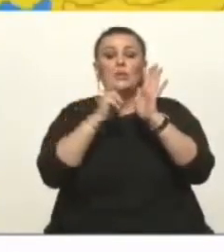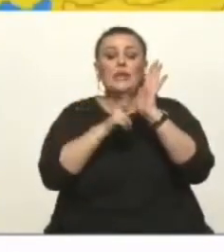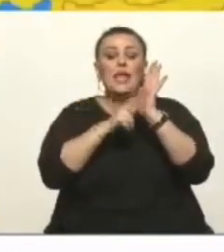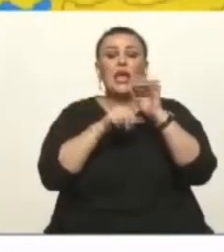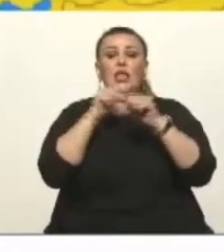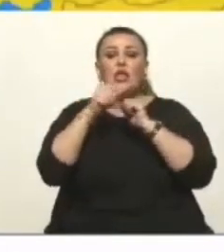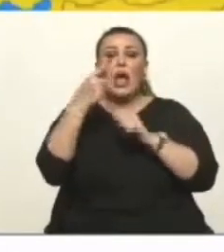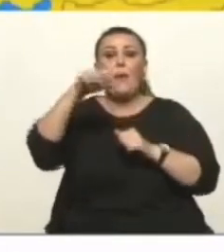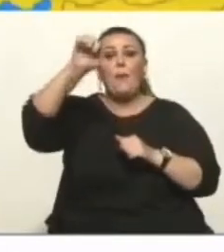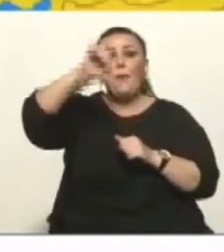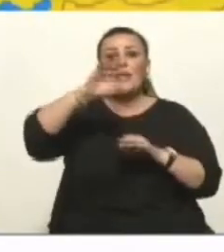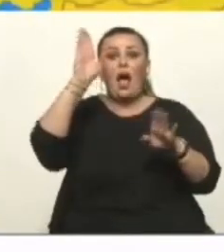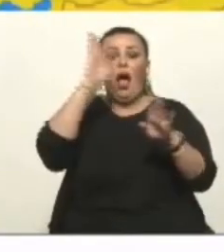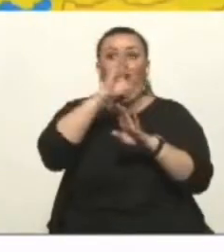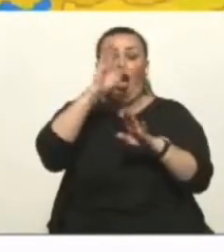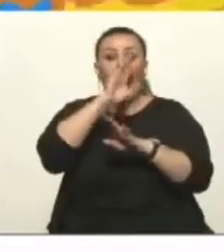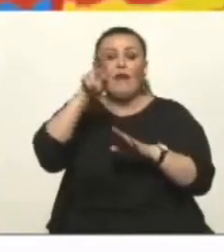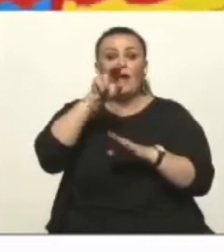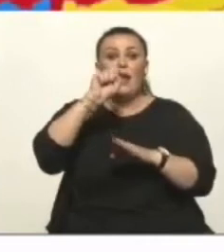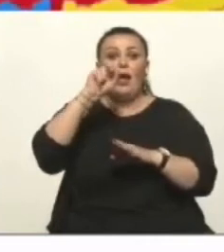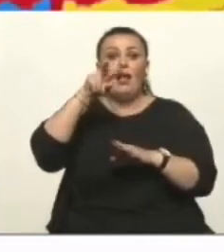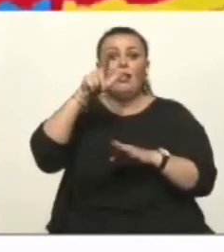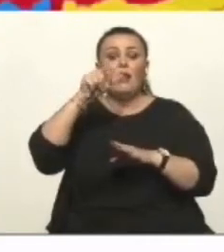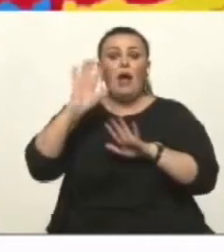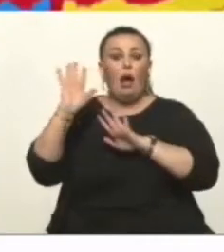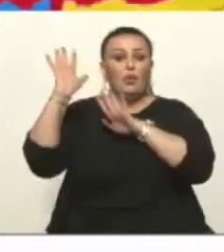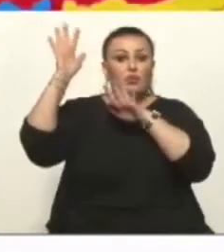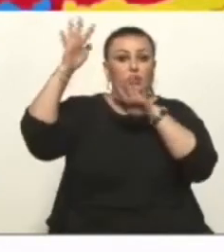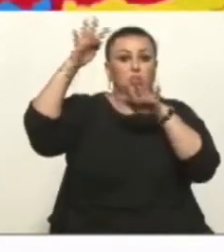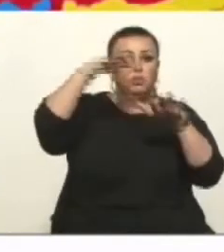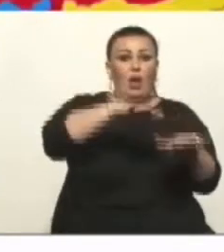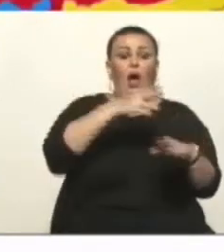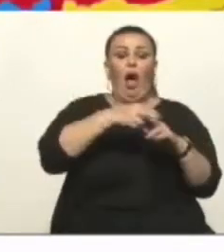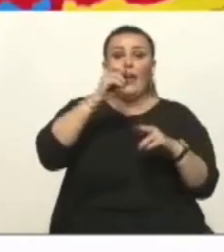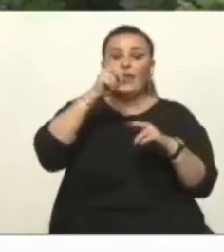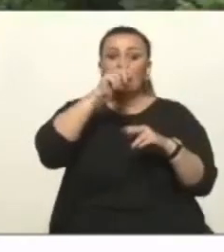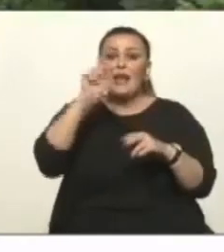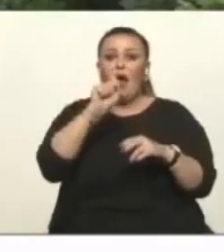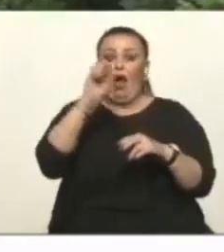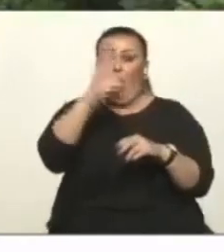bəri ən pis hava dalğası kimi qiymətləndirilə biləcək Avropa üçün. Hələ ki məndə